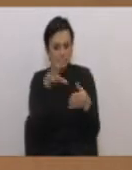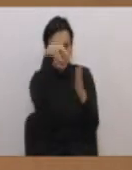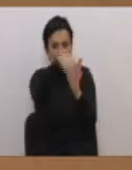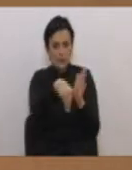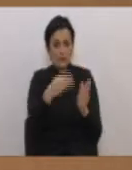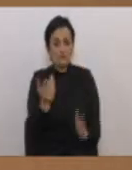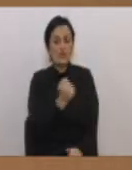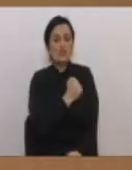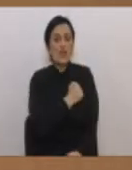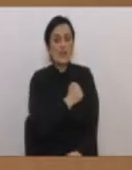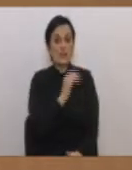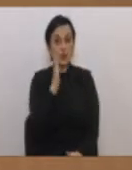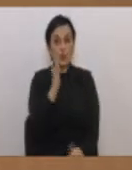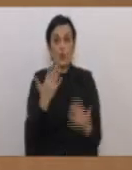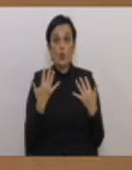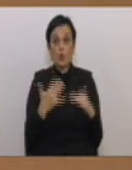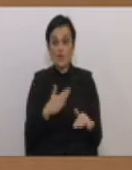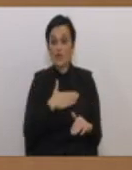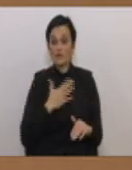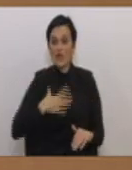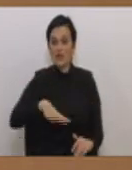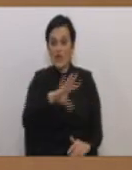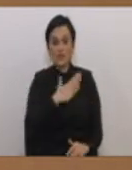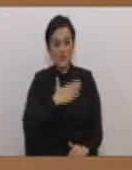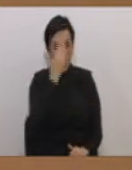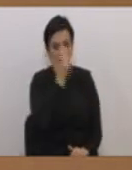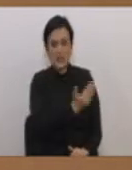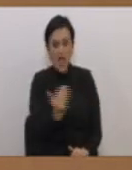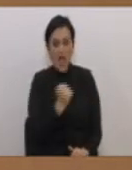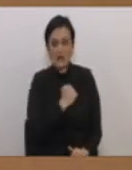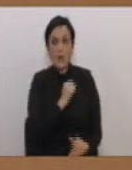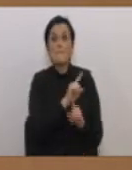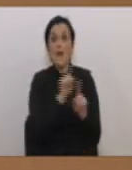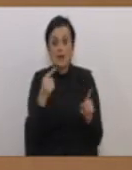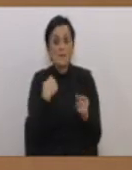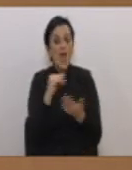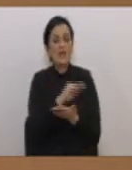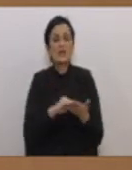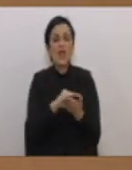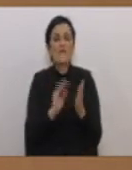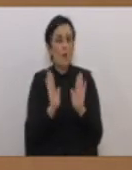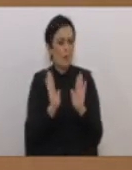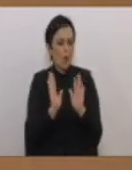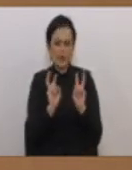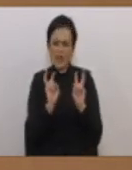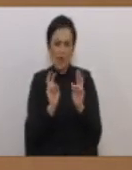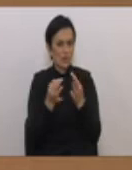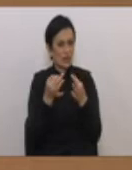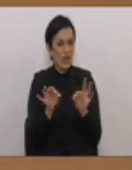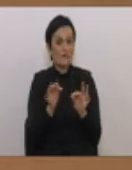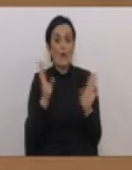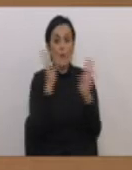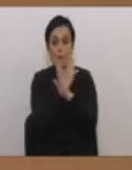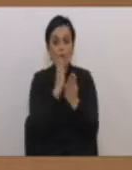შესაძლოა იქნებოდა უკვე ჩვენი ქვეყანა და ჩვენი ხალხი. მაგრამ რა თქმა უნდა ეს კიდევ ერთხელ გამიმეორებ, არის მხოლოდ თეორიული დაშვება და ბუნებრივია